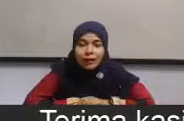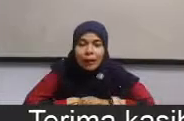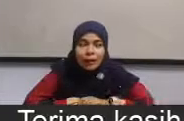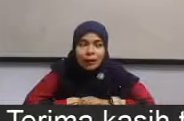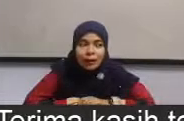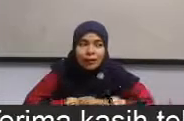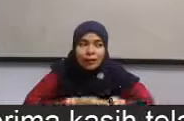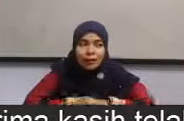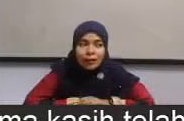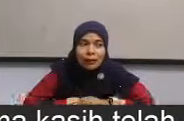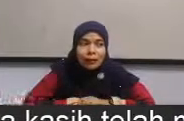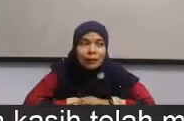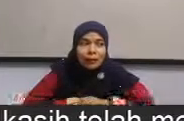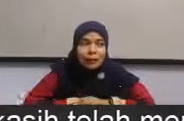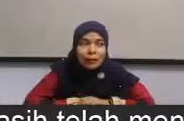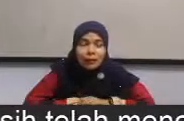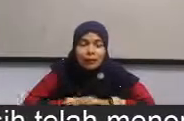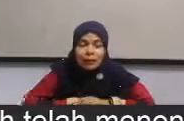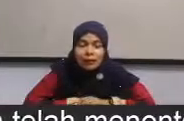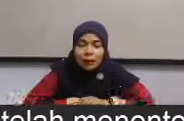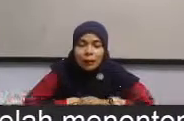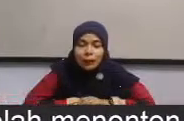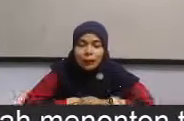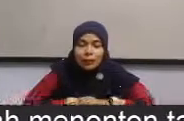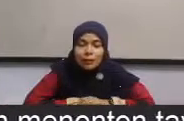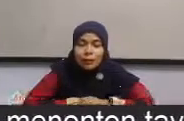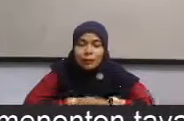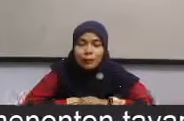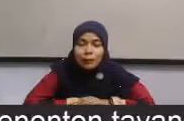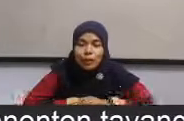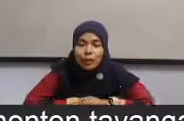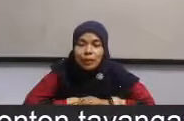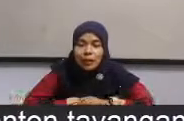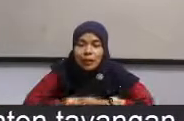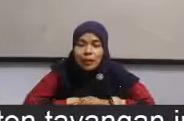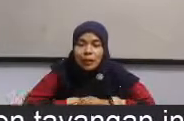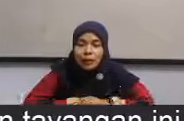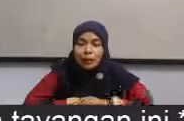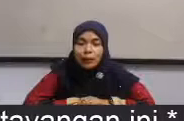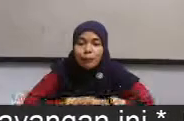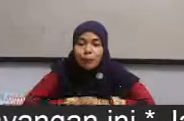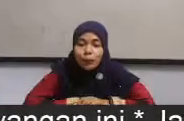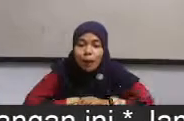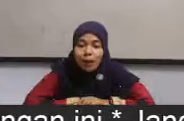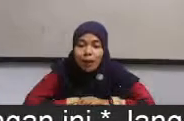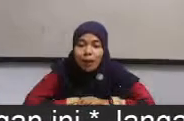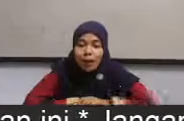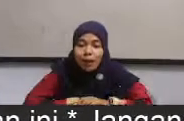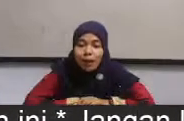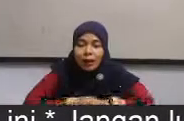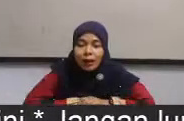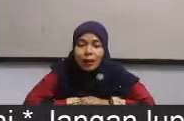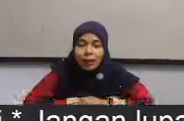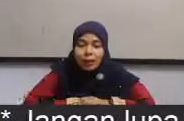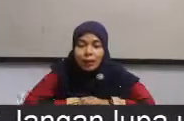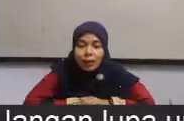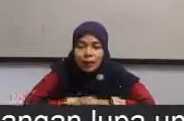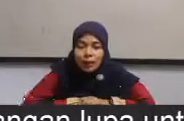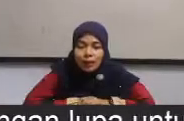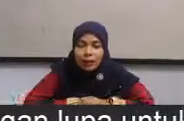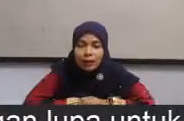letak letak dan luas Benua Asia dan benua lainnya